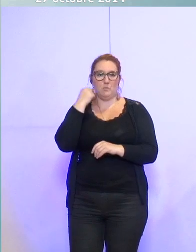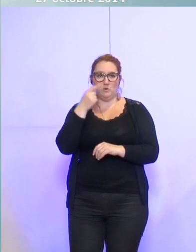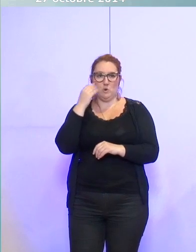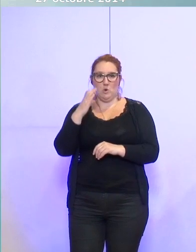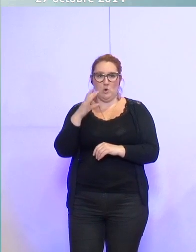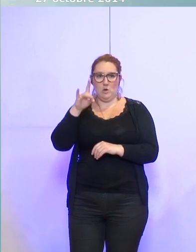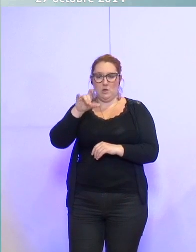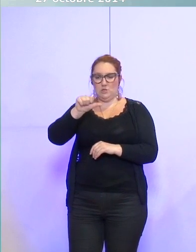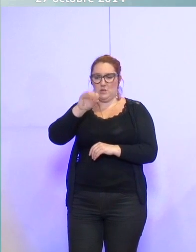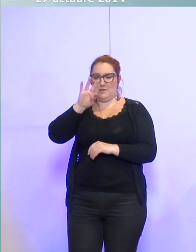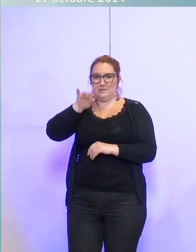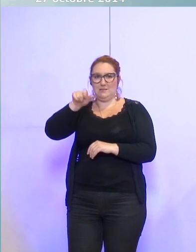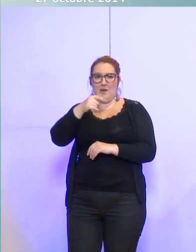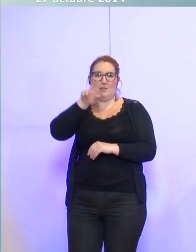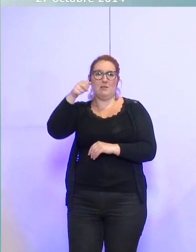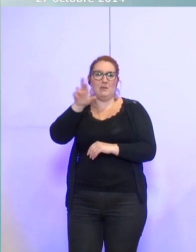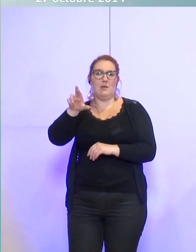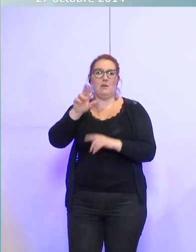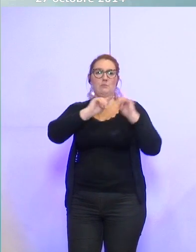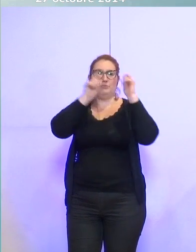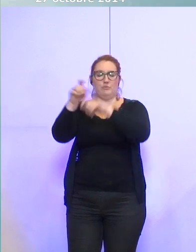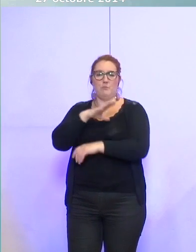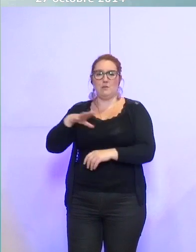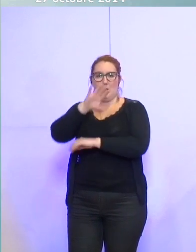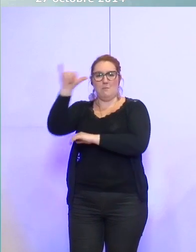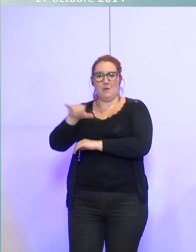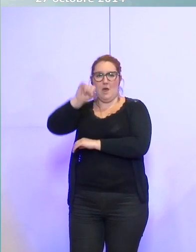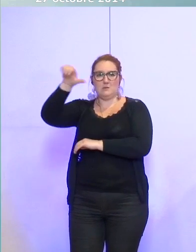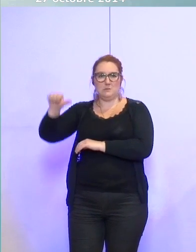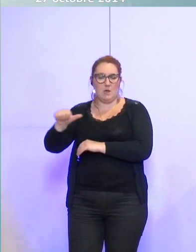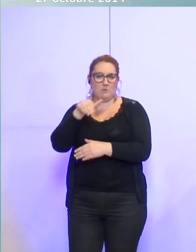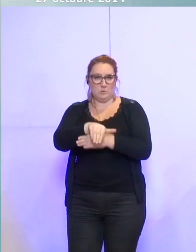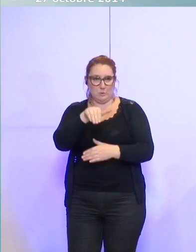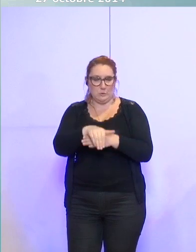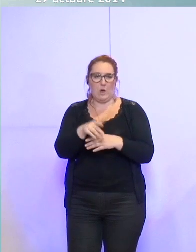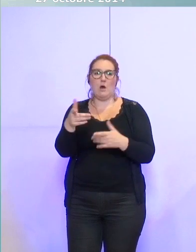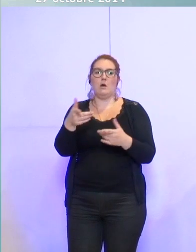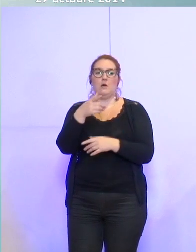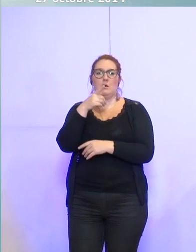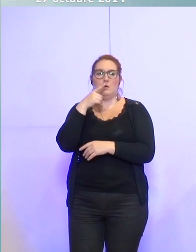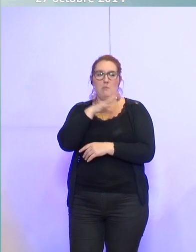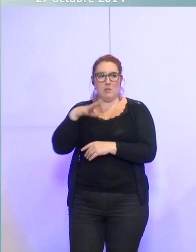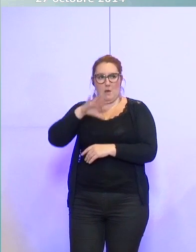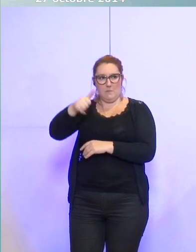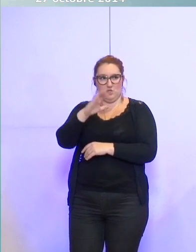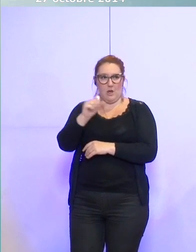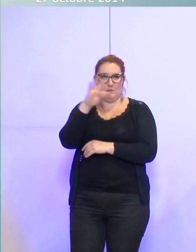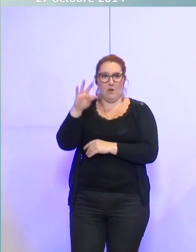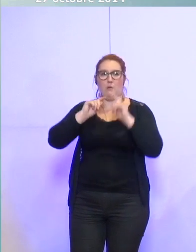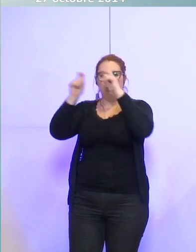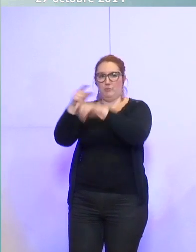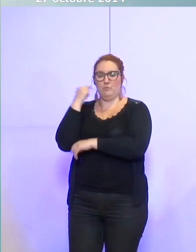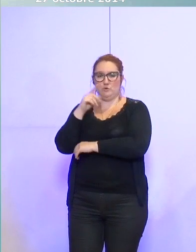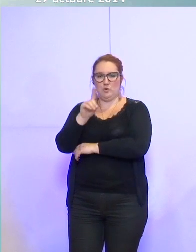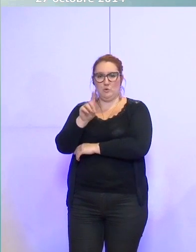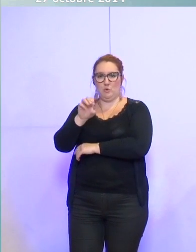Monsieur Chastagnier-Thierry donne pouvoir à Madame Yassia pour la soirée. Jacques Tamondane donne pouvoir à Monsieur Denoyel pour la